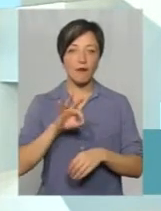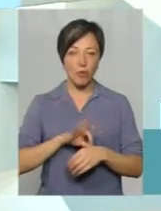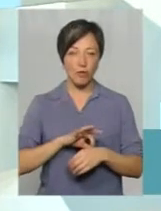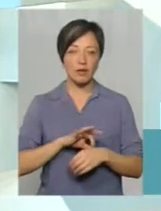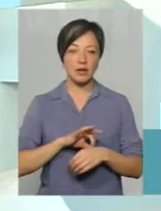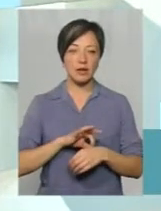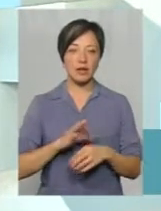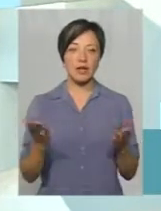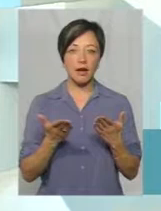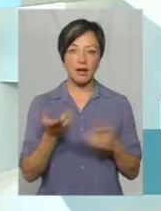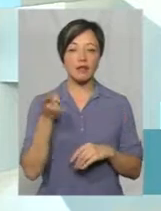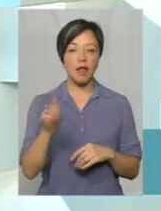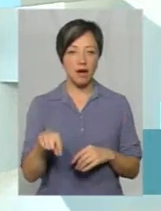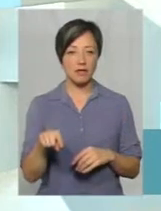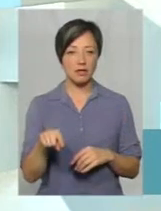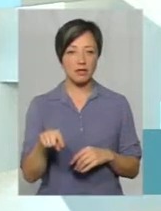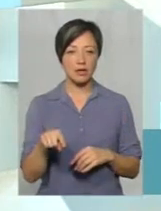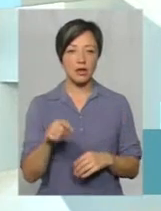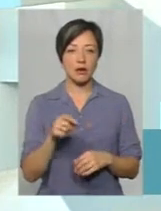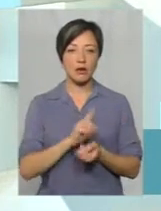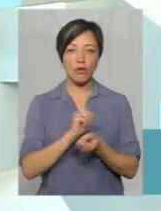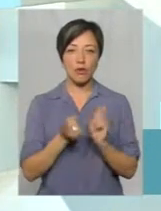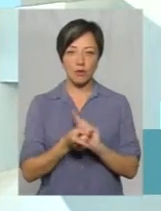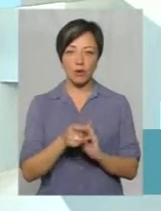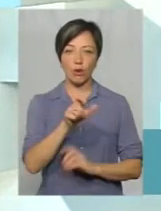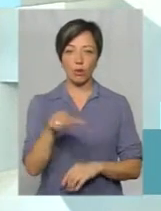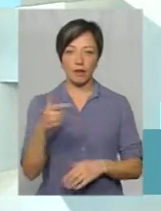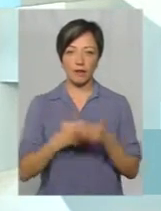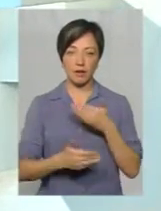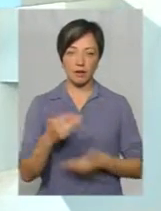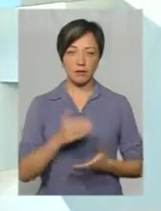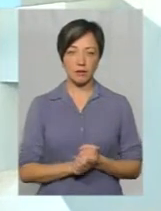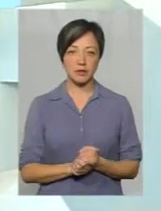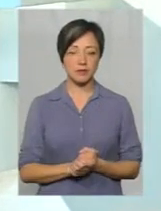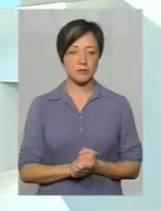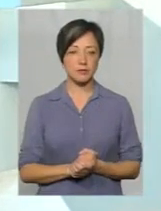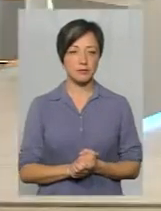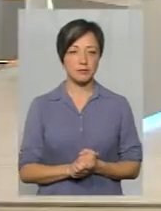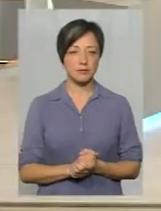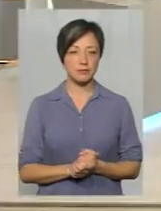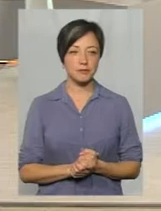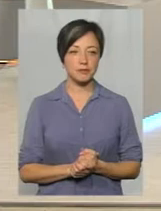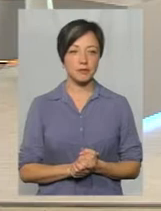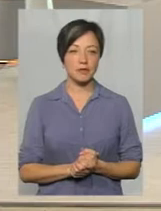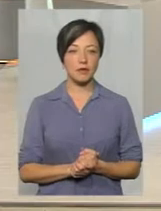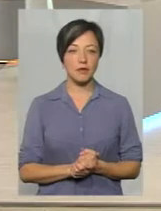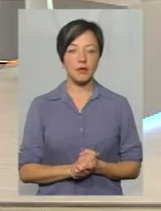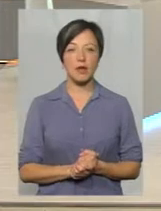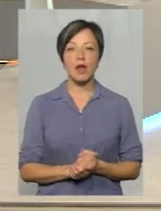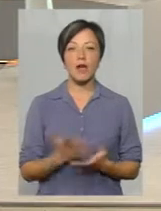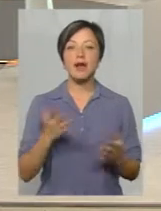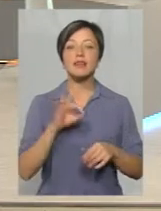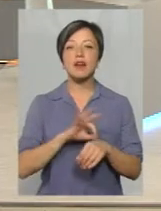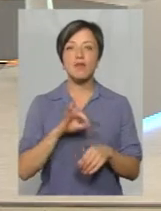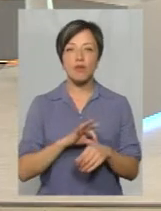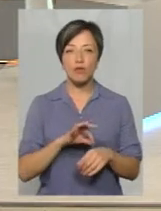захворювання, які навіть роблять людей інвалідами, несуть інвалідність. Так. Пані Оксано, про які це